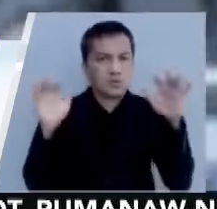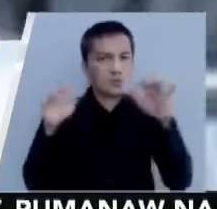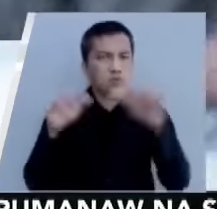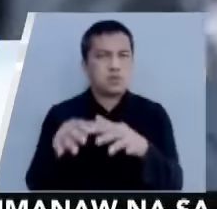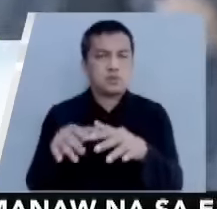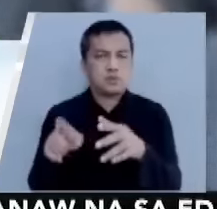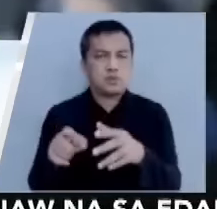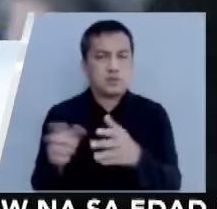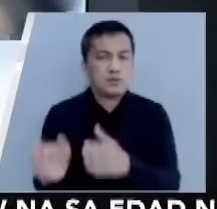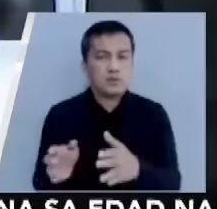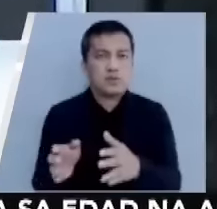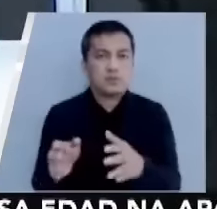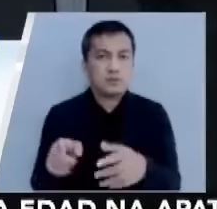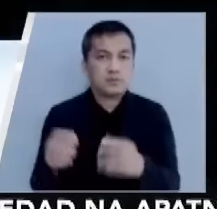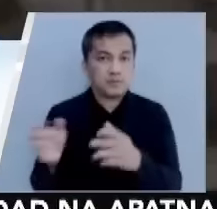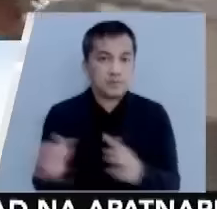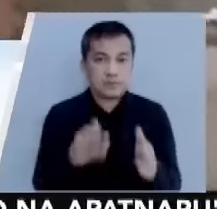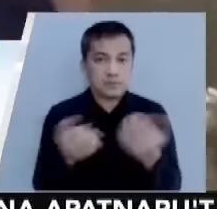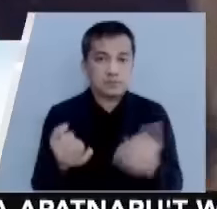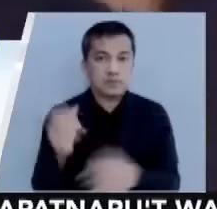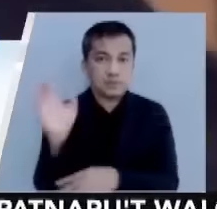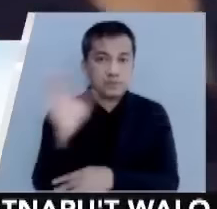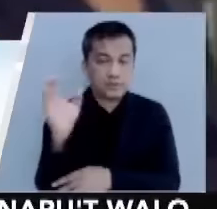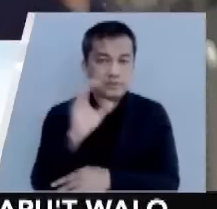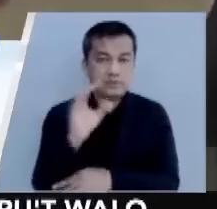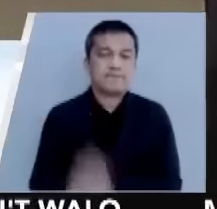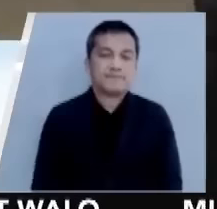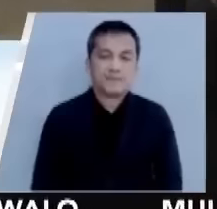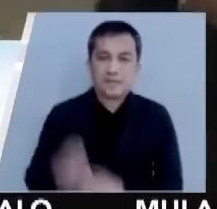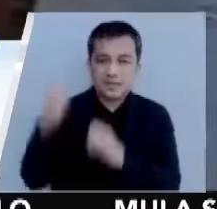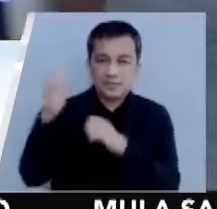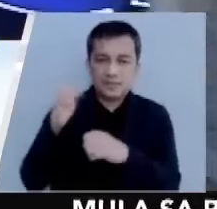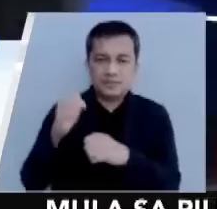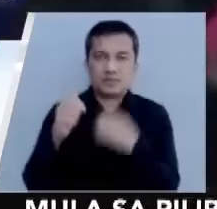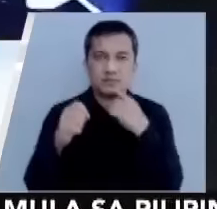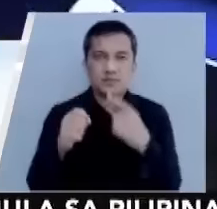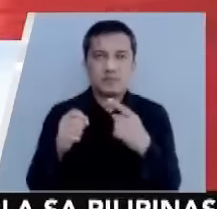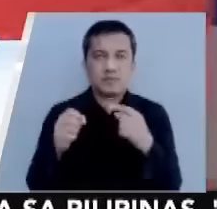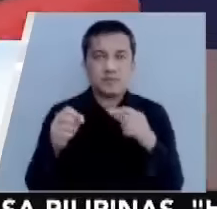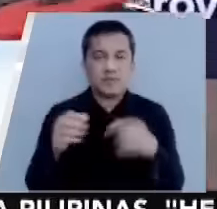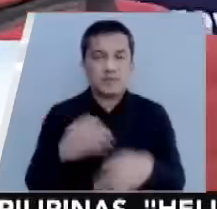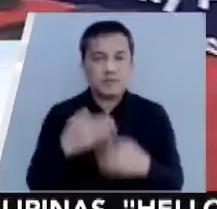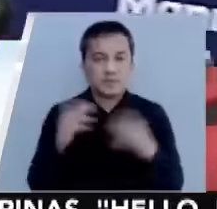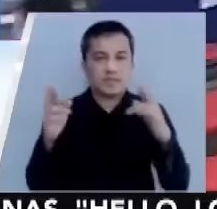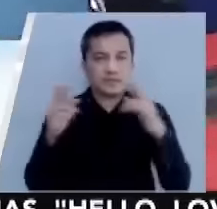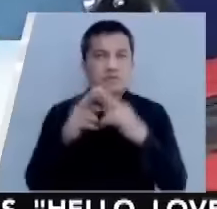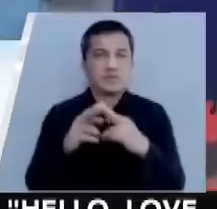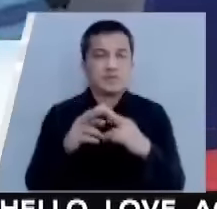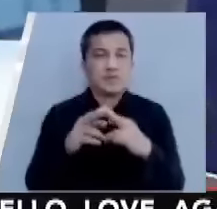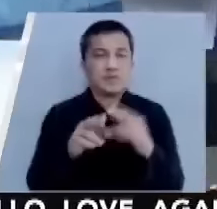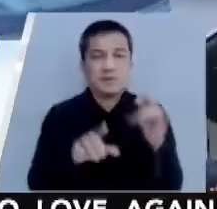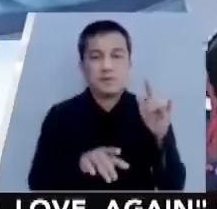paghahandaan, lalo ngayong Kapaskuhan. Inaasahan ang masasayang reunion sa pagdating ng mga balikbayan at OFW.